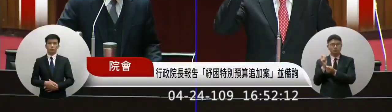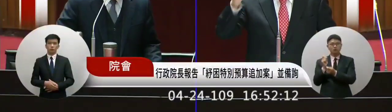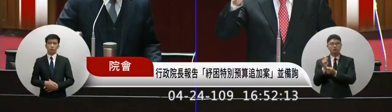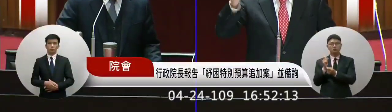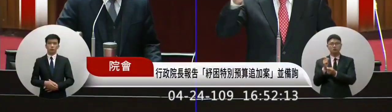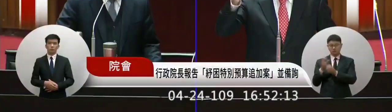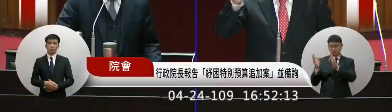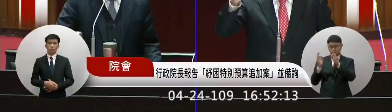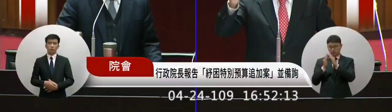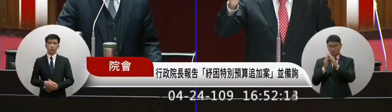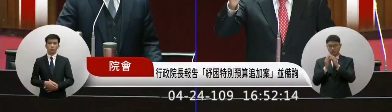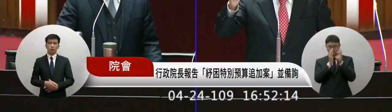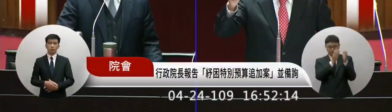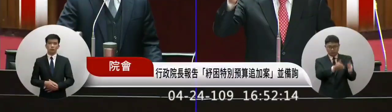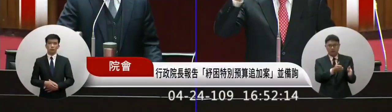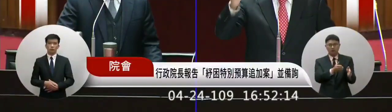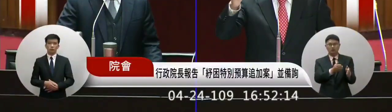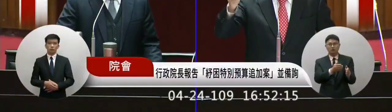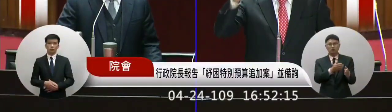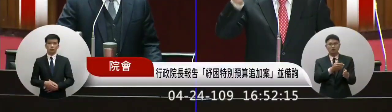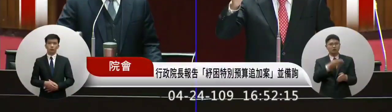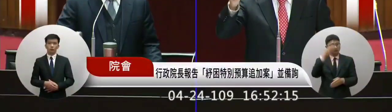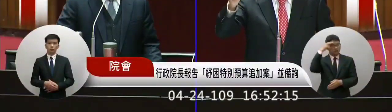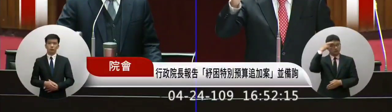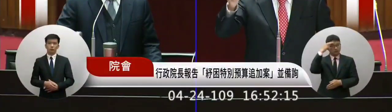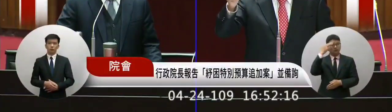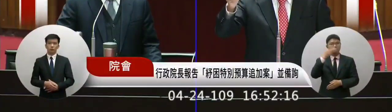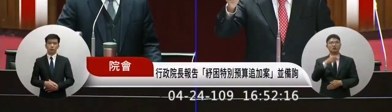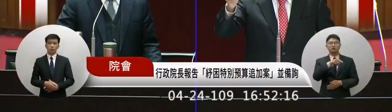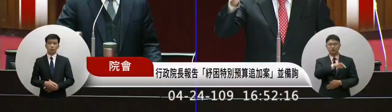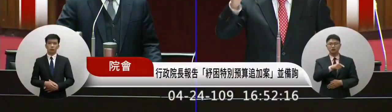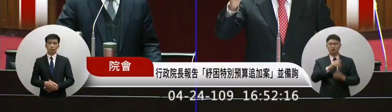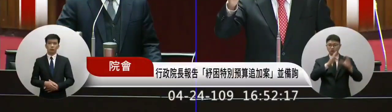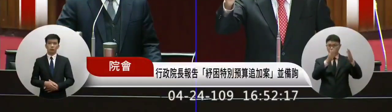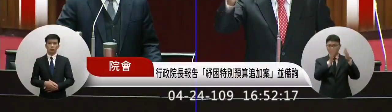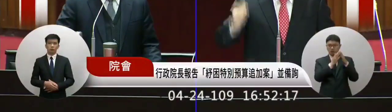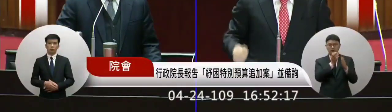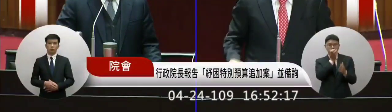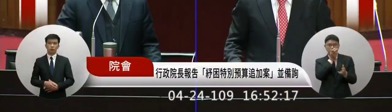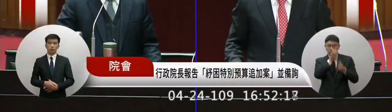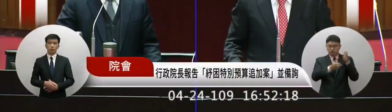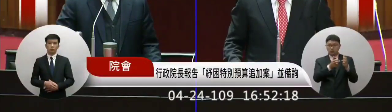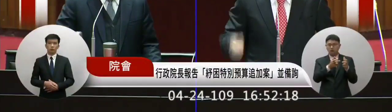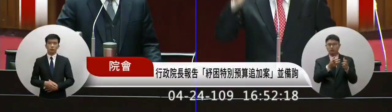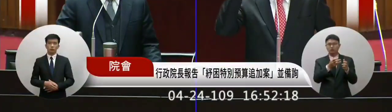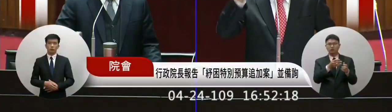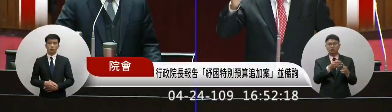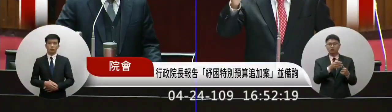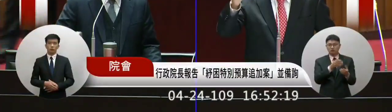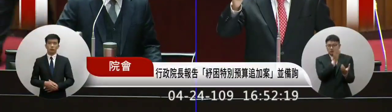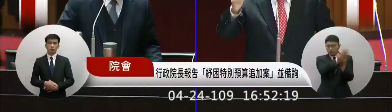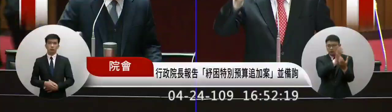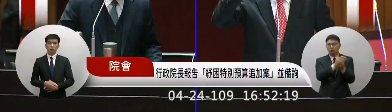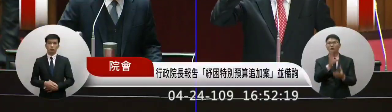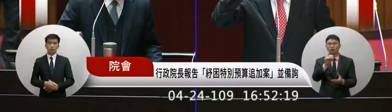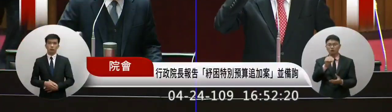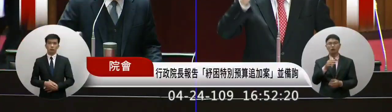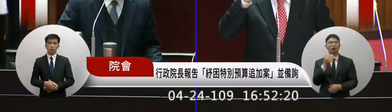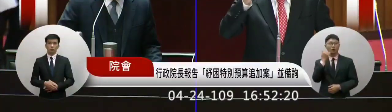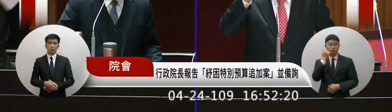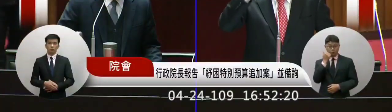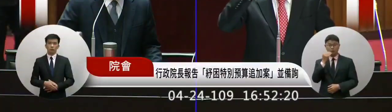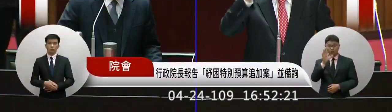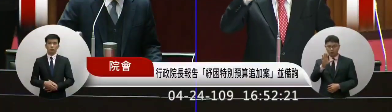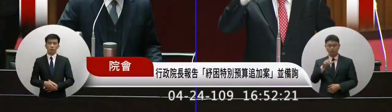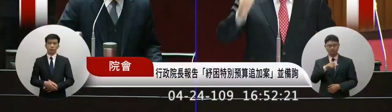买沙特阿拉伯的这些相关的国家的石油债？如果要买石油债的话，这